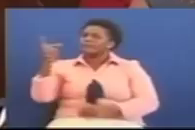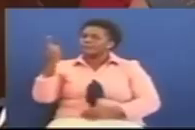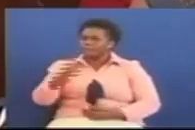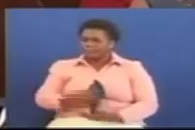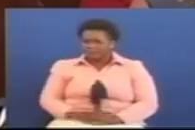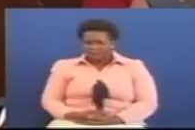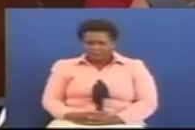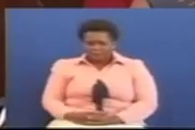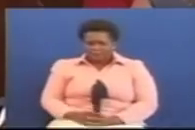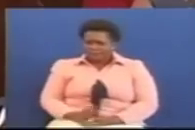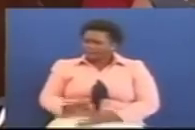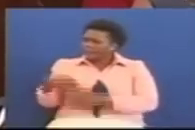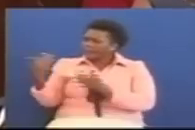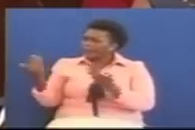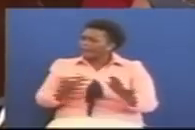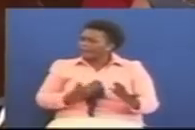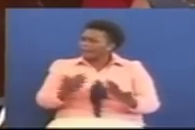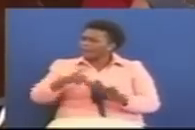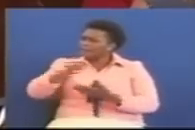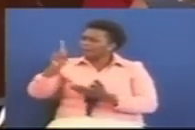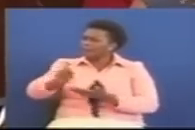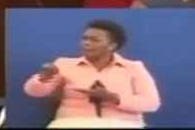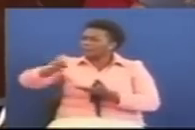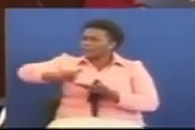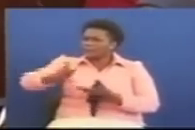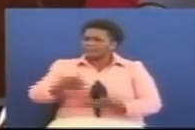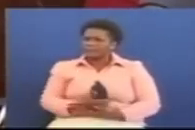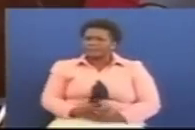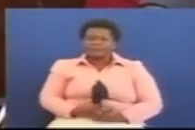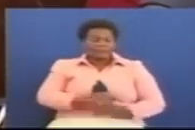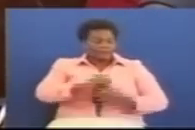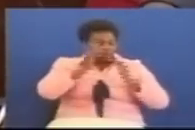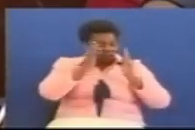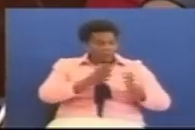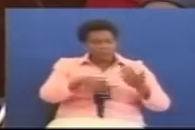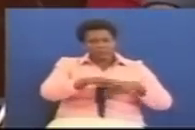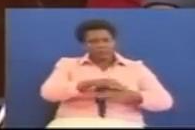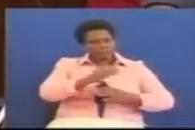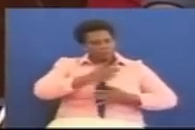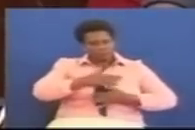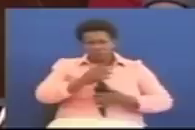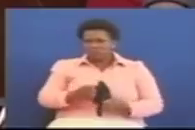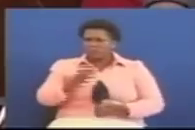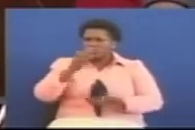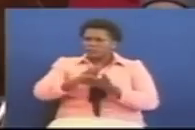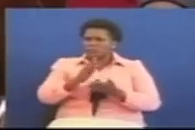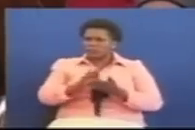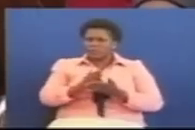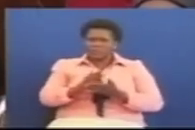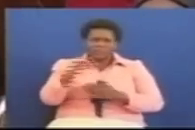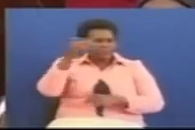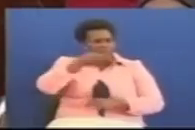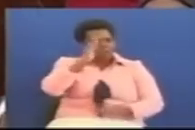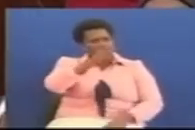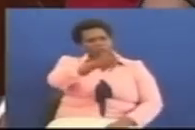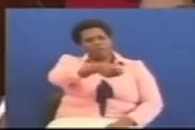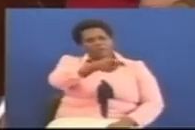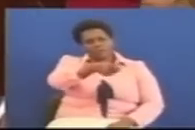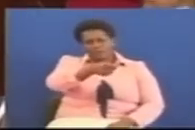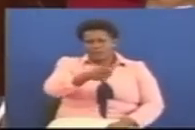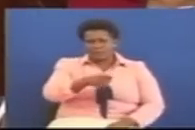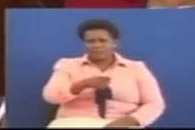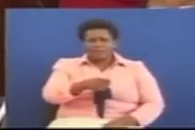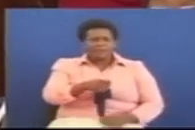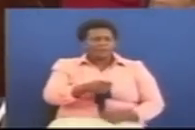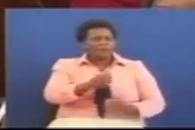Mheshimiwa Mwenyekiti, nashukuru kwa fursa. Mheshimiwa Mwenyekiti, niipongeze serikali kwa hatua